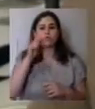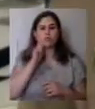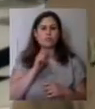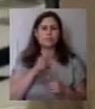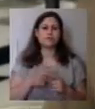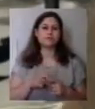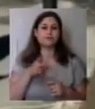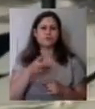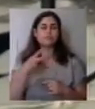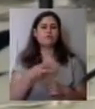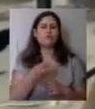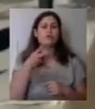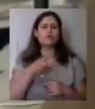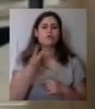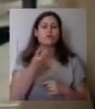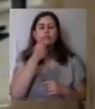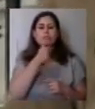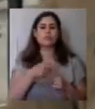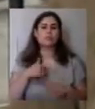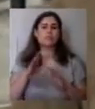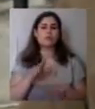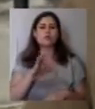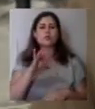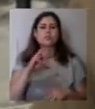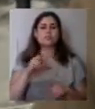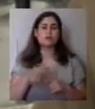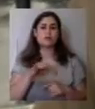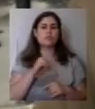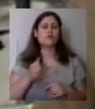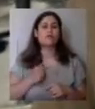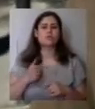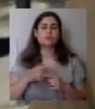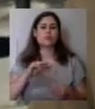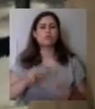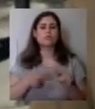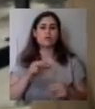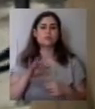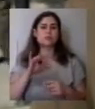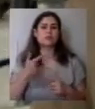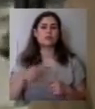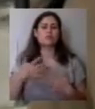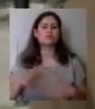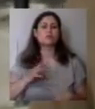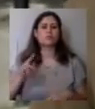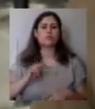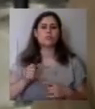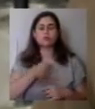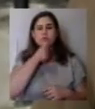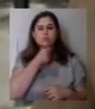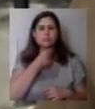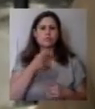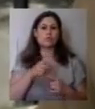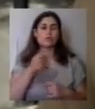2002 році я прибув до частини на військову службу за контрактом. Сергій там вже працював старшиною